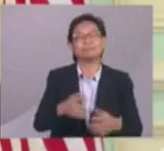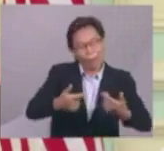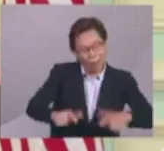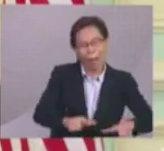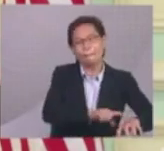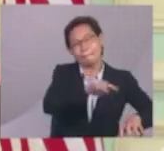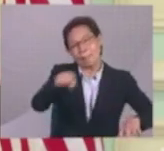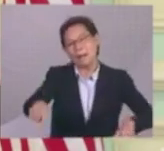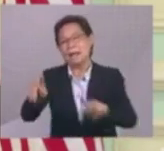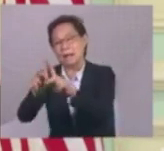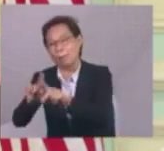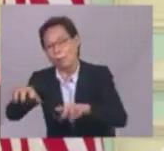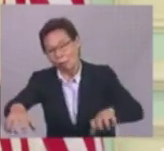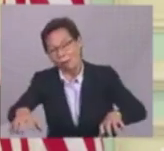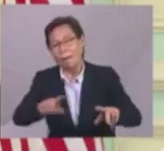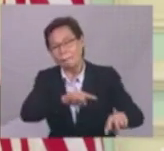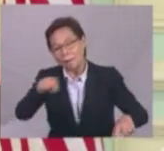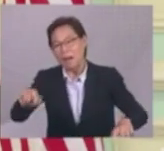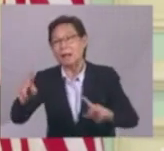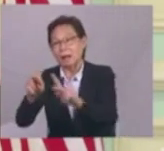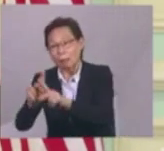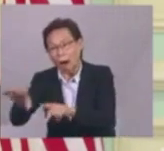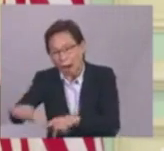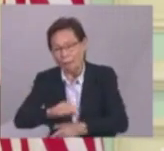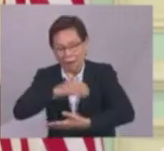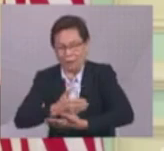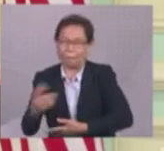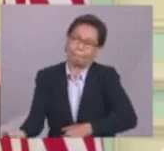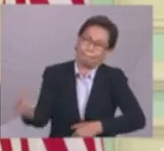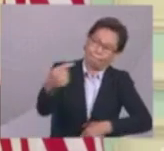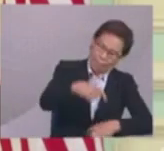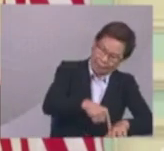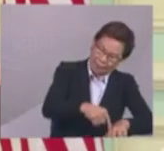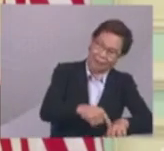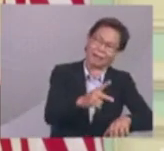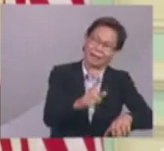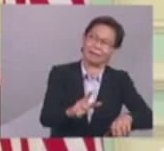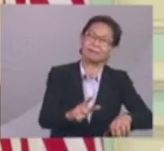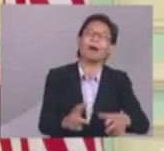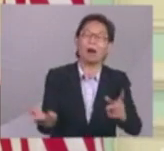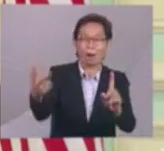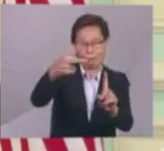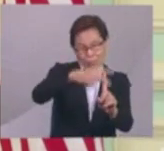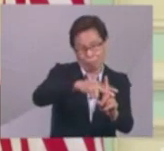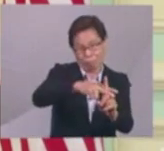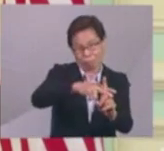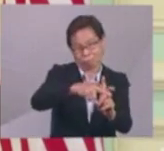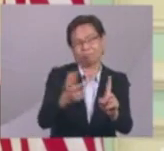anak mereka untuk bawa balik ke Kuala Lumpur. Permohonan perlu dibuat